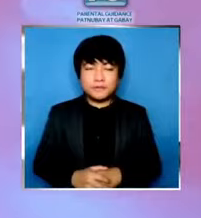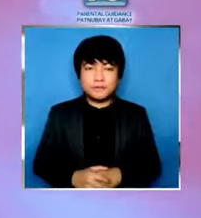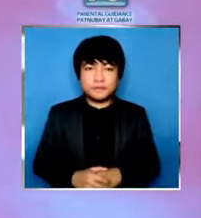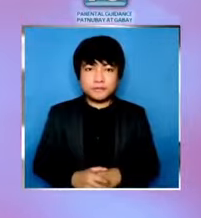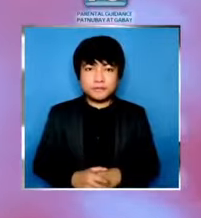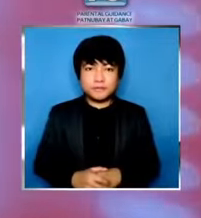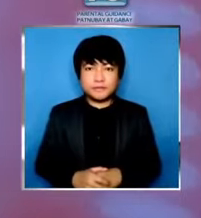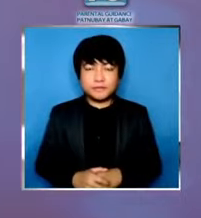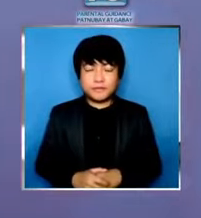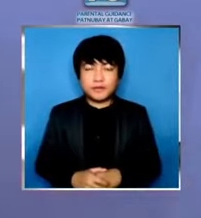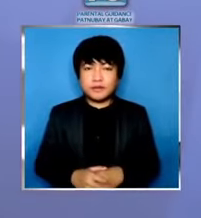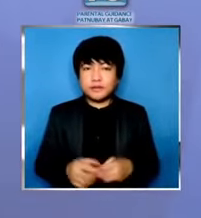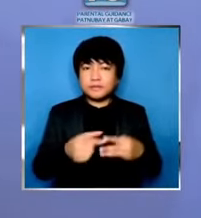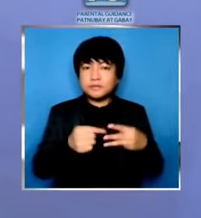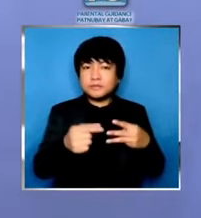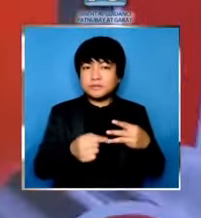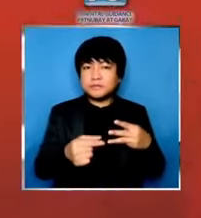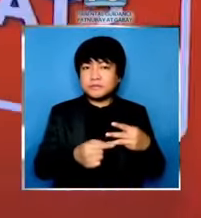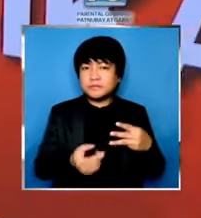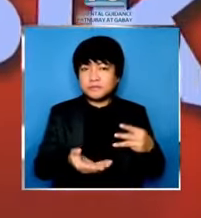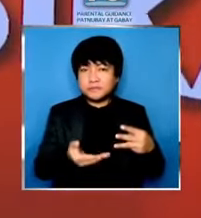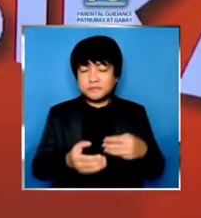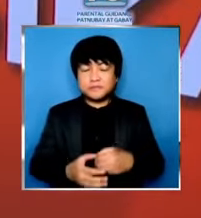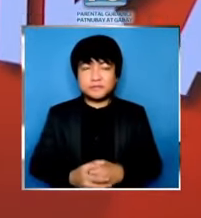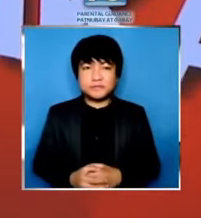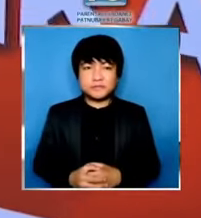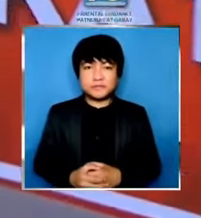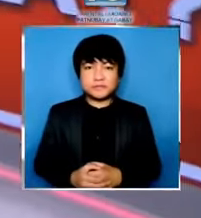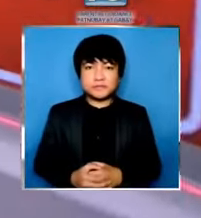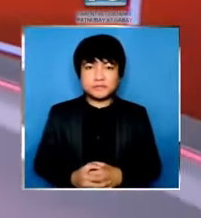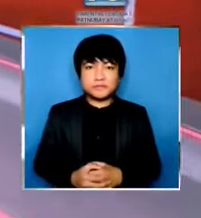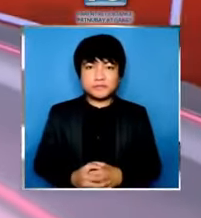Padamdam, next category please.